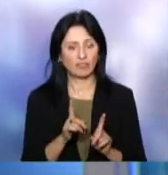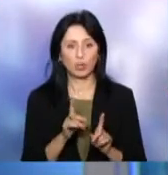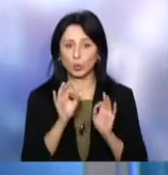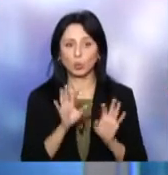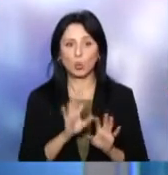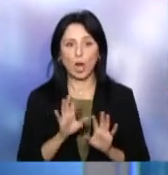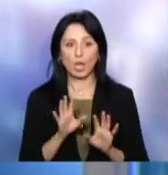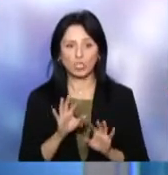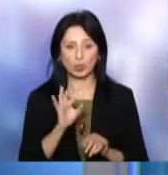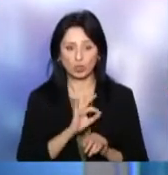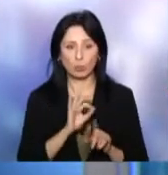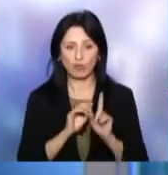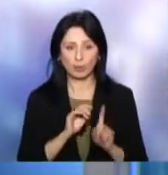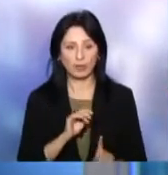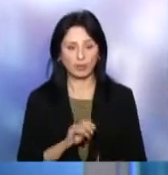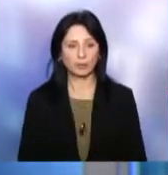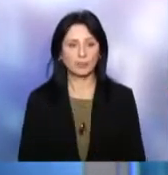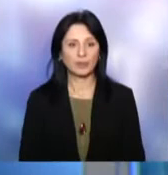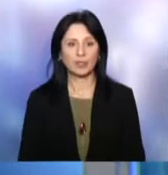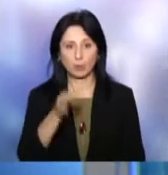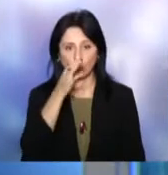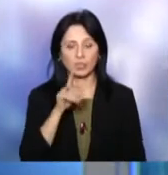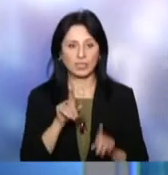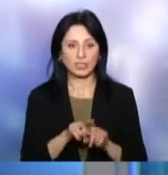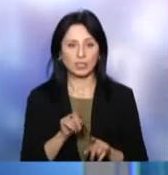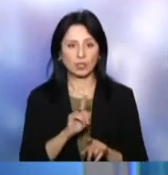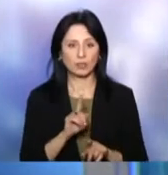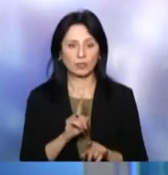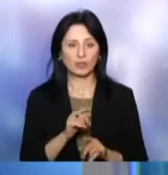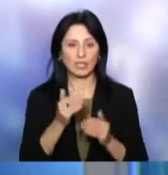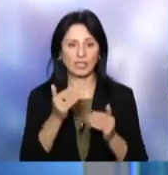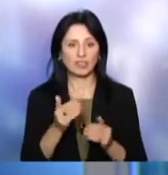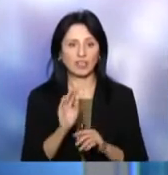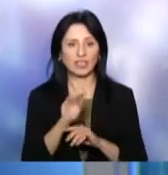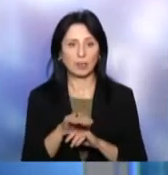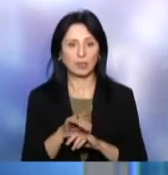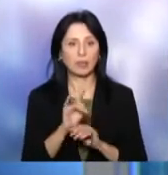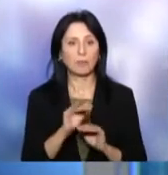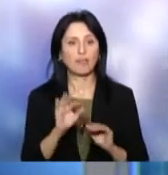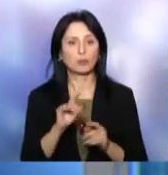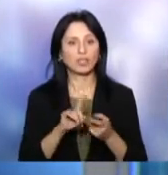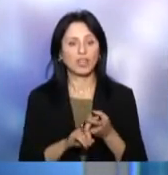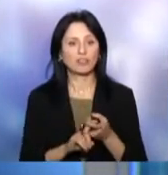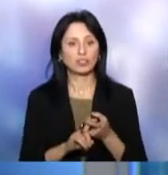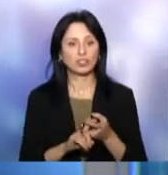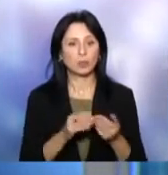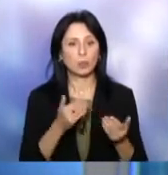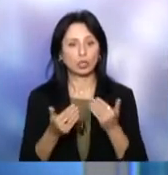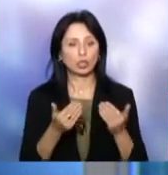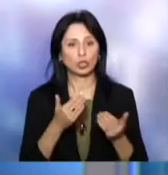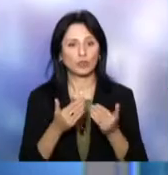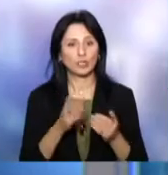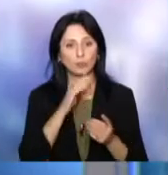არასწორად მოვიხმართ. და მომწონს ისიც, რომ თქვენ დაამატეთ ბავშვებთან დაკავშირებული მოწოდება,